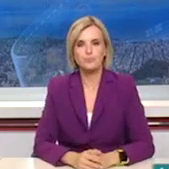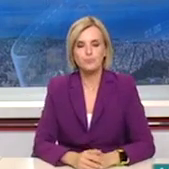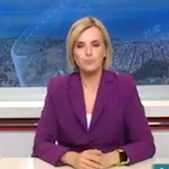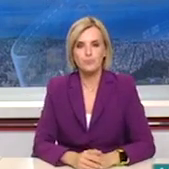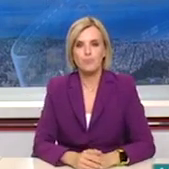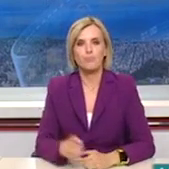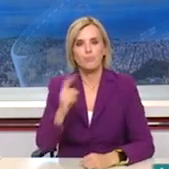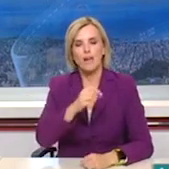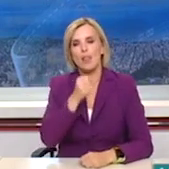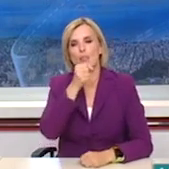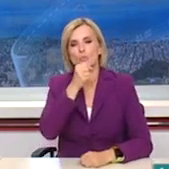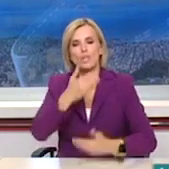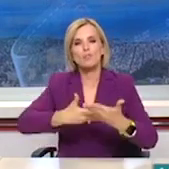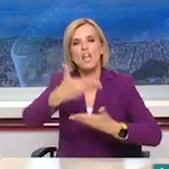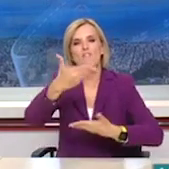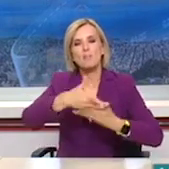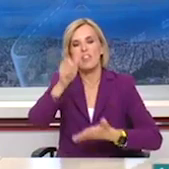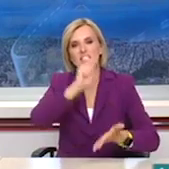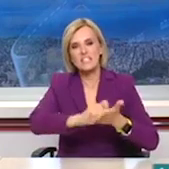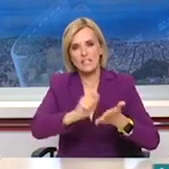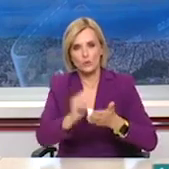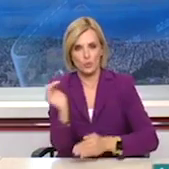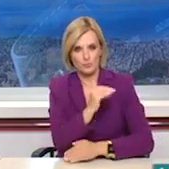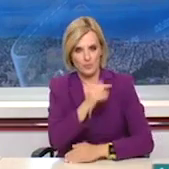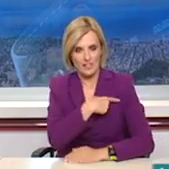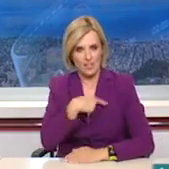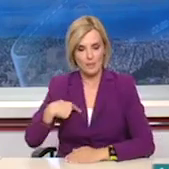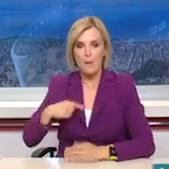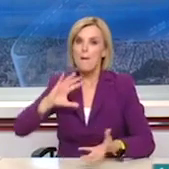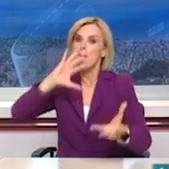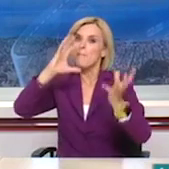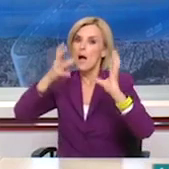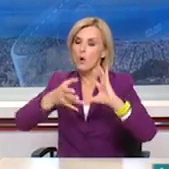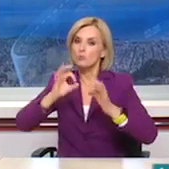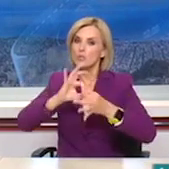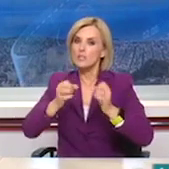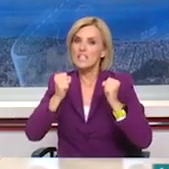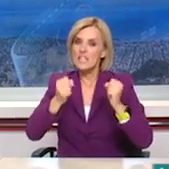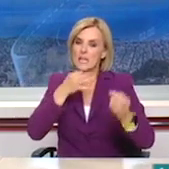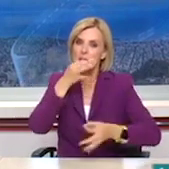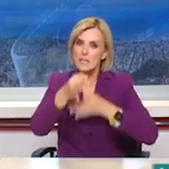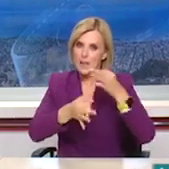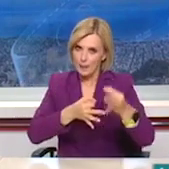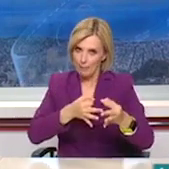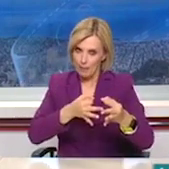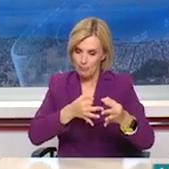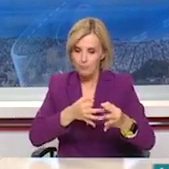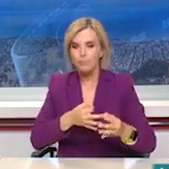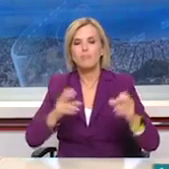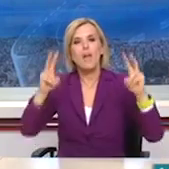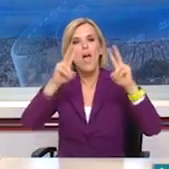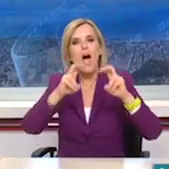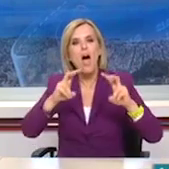από την Εφημερίδα των Συντακτών. Κύριε Τσιόδρα, ο Παγκόσμιος Οργανισμός Υγείας διακόπτει τις έρευνες για χορήγηση σε ασθενείς με